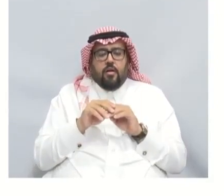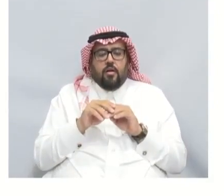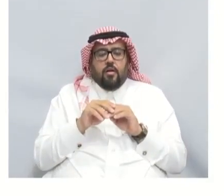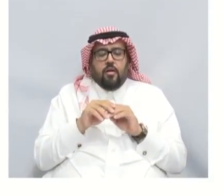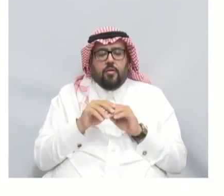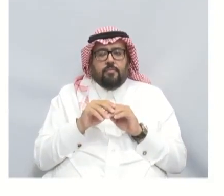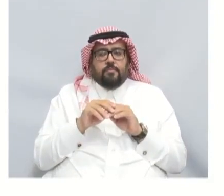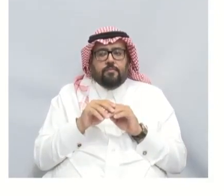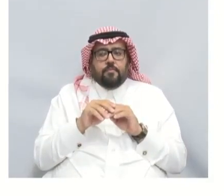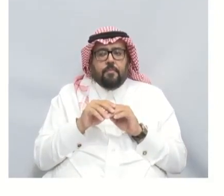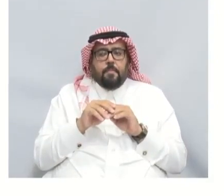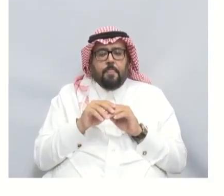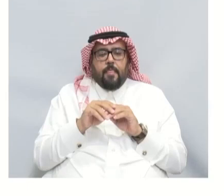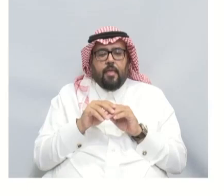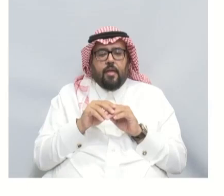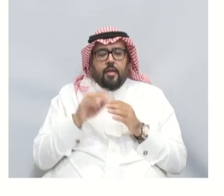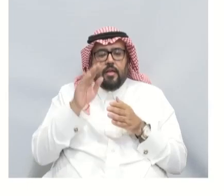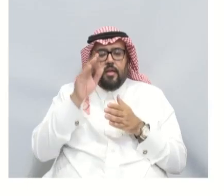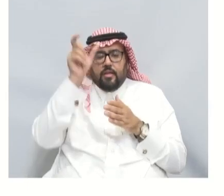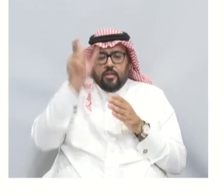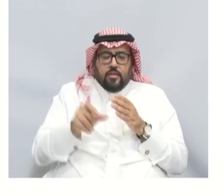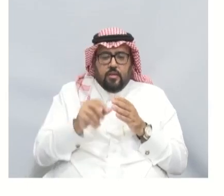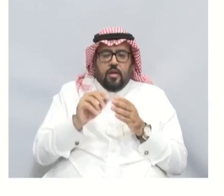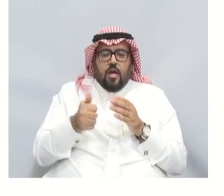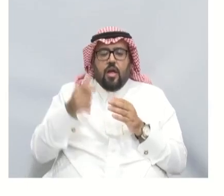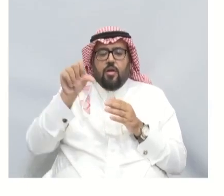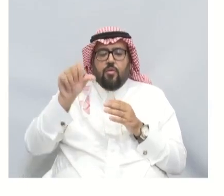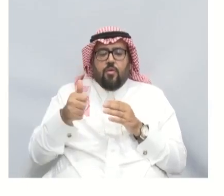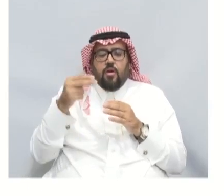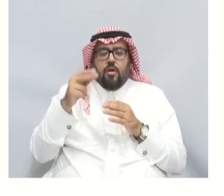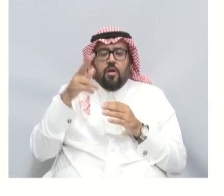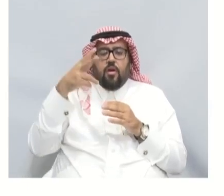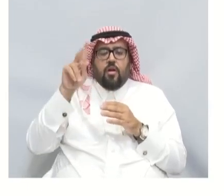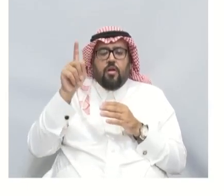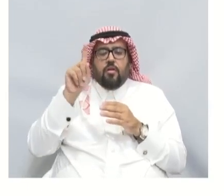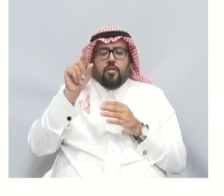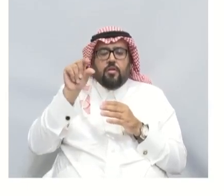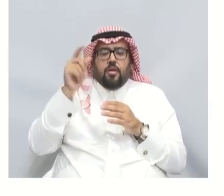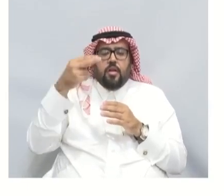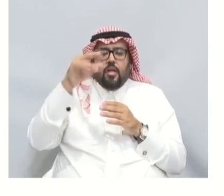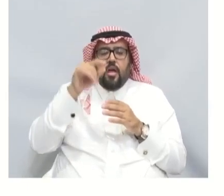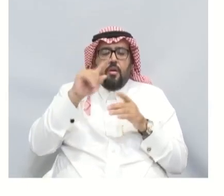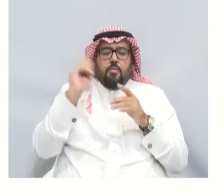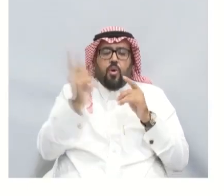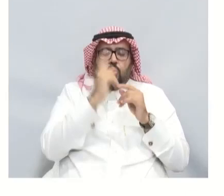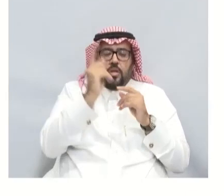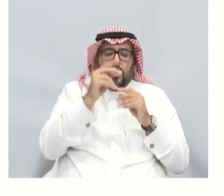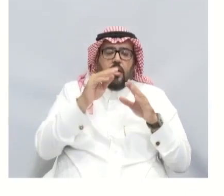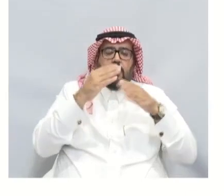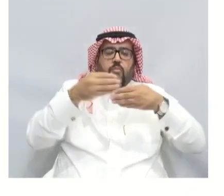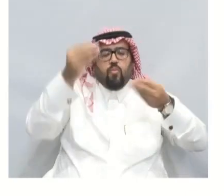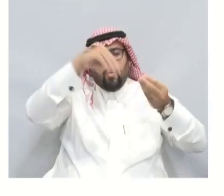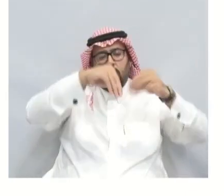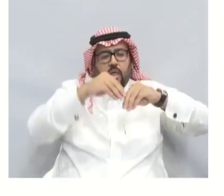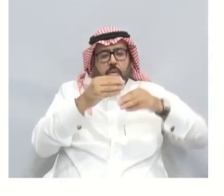وضعنا في الصف الأول أنواع البراكين درعية مخروطية مركبة ثوران الشقوق،